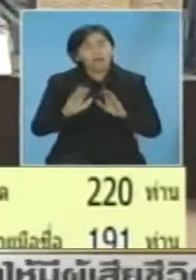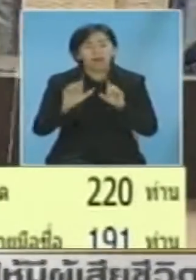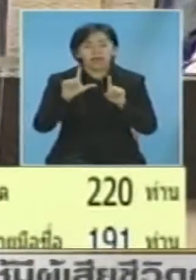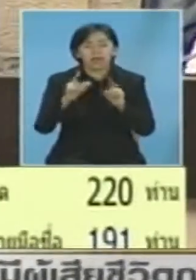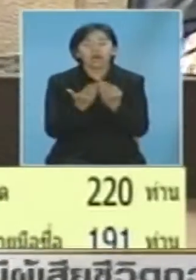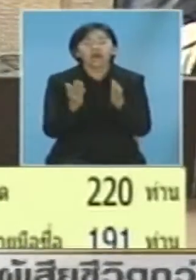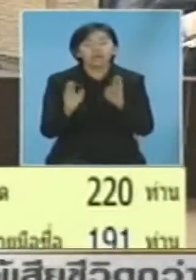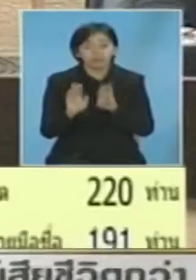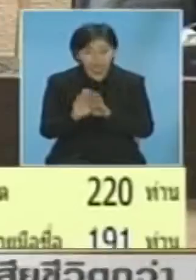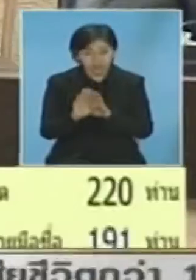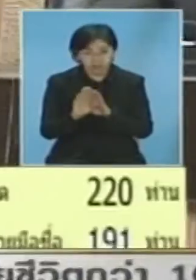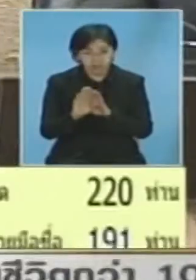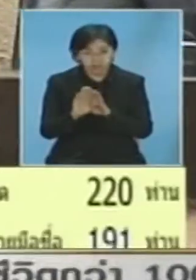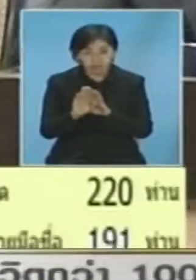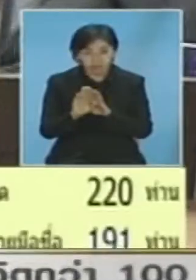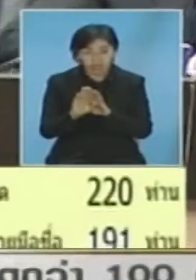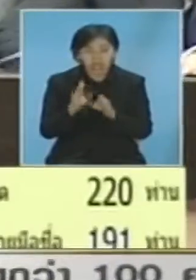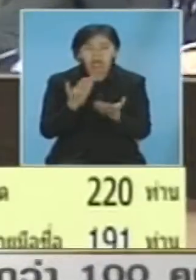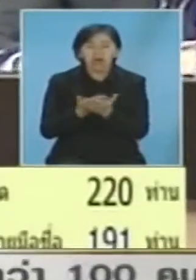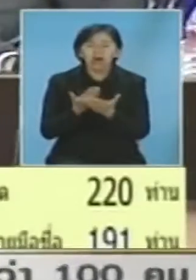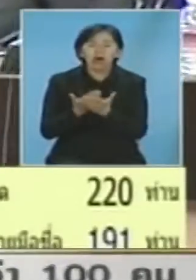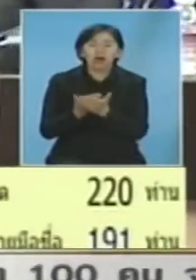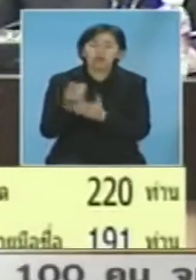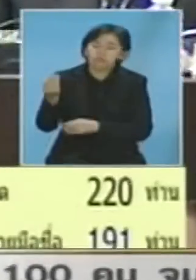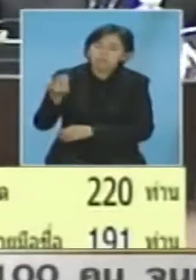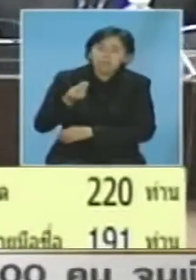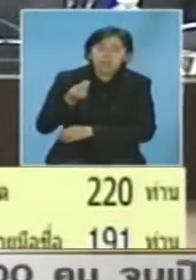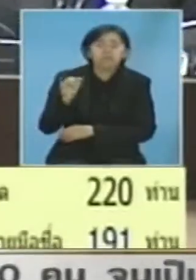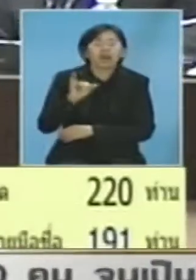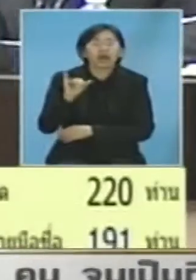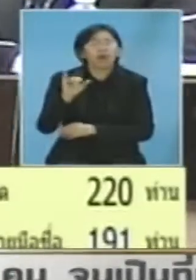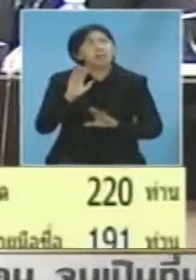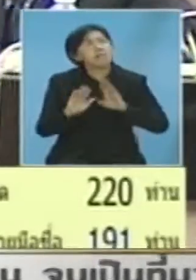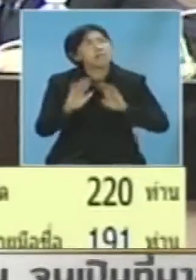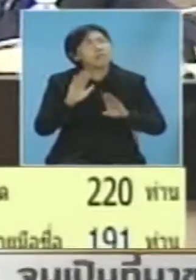อบครัวที่ยังไม่ได้รับเงินจำนวนประมาณ